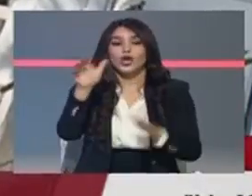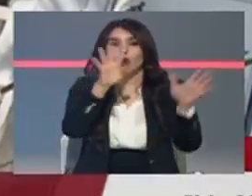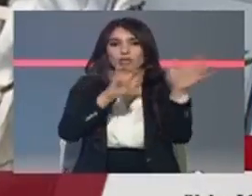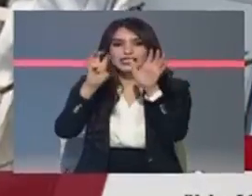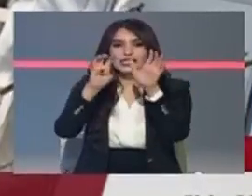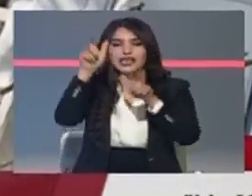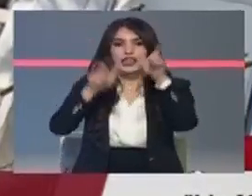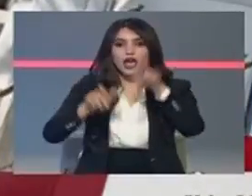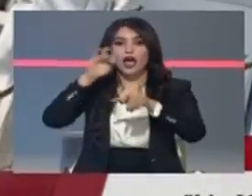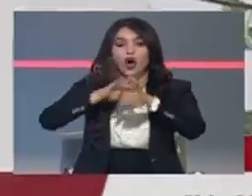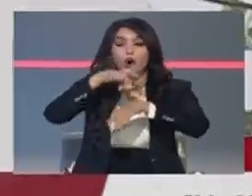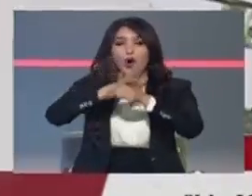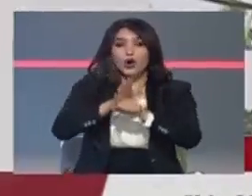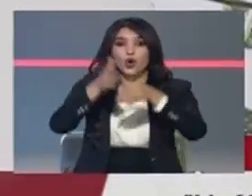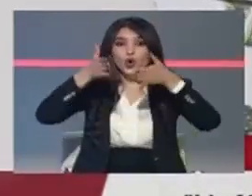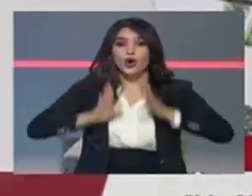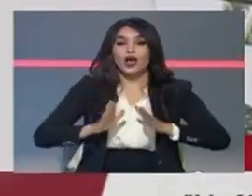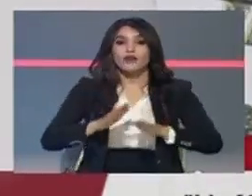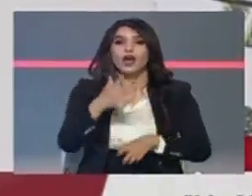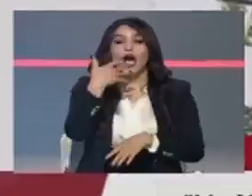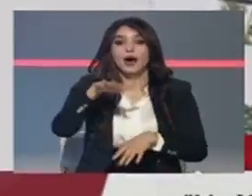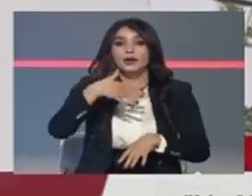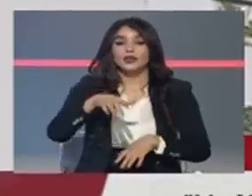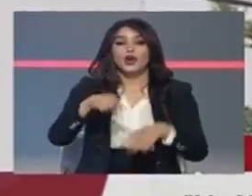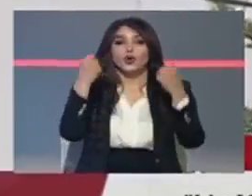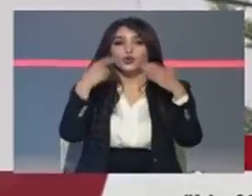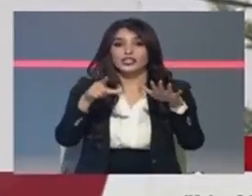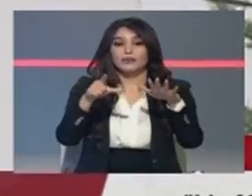495 حالة مؤكدة من بين